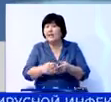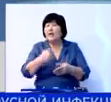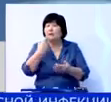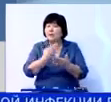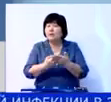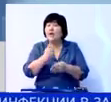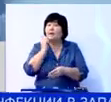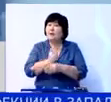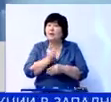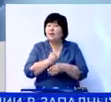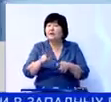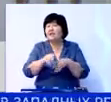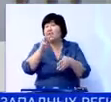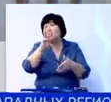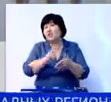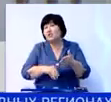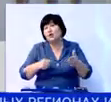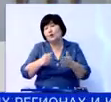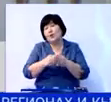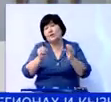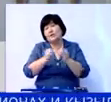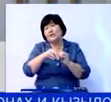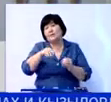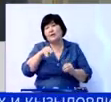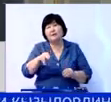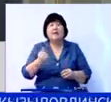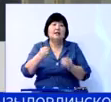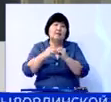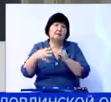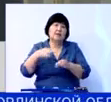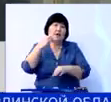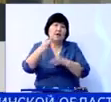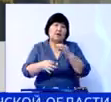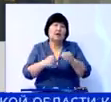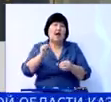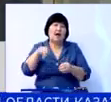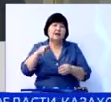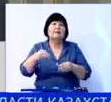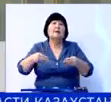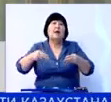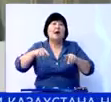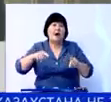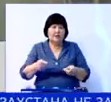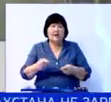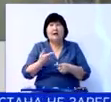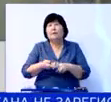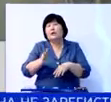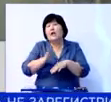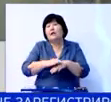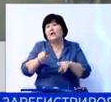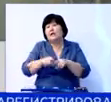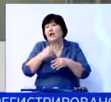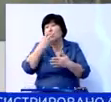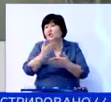предусмотрено предупреждение в виде штрафа до 10 МРП или 15 суток адмареста. При тяжких последствиях